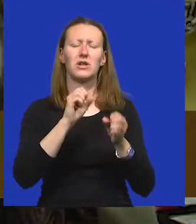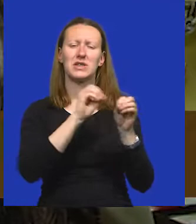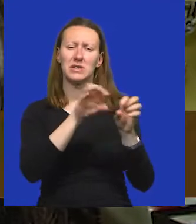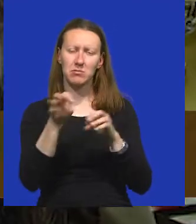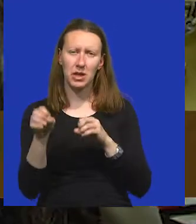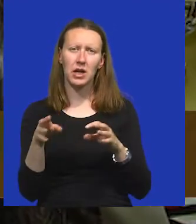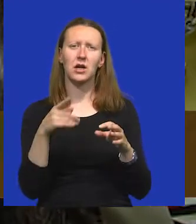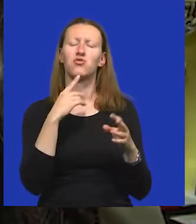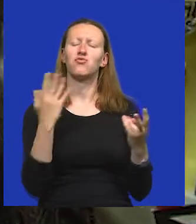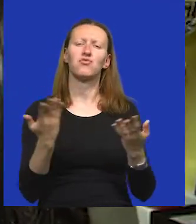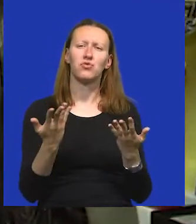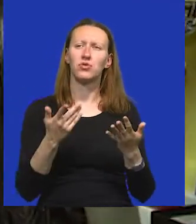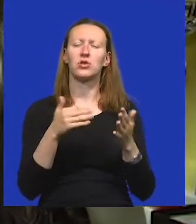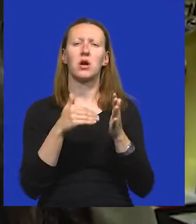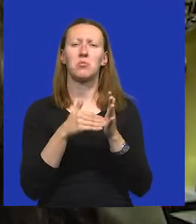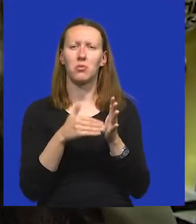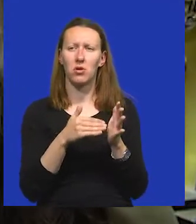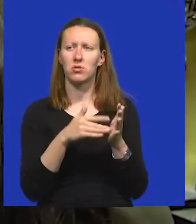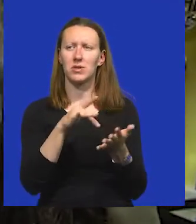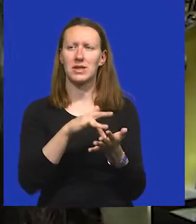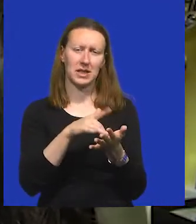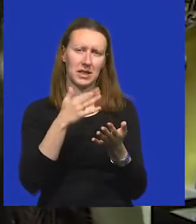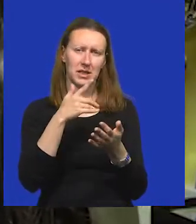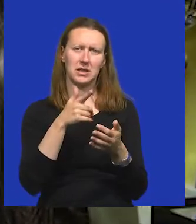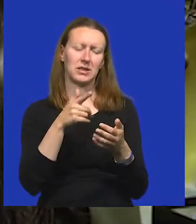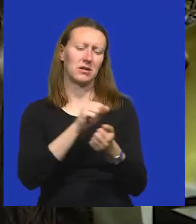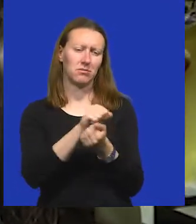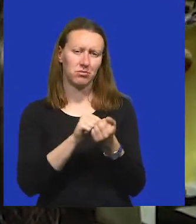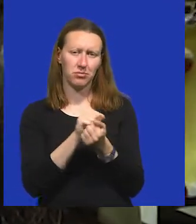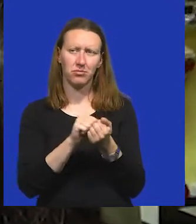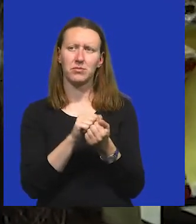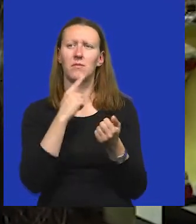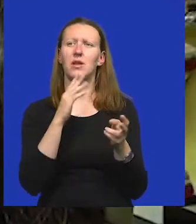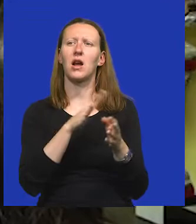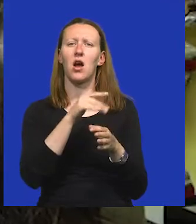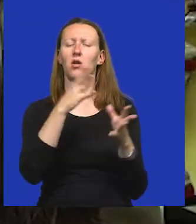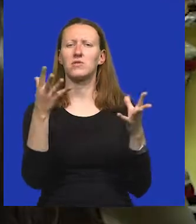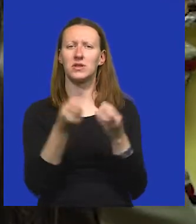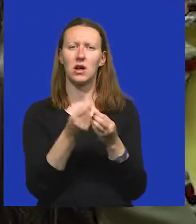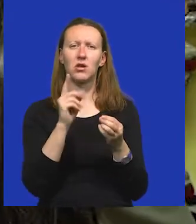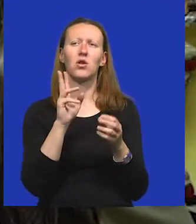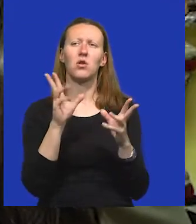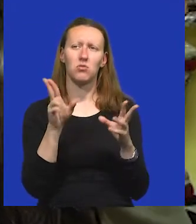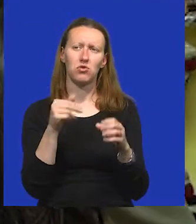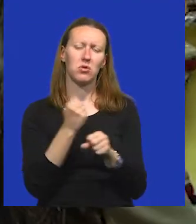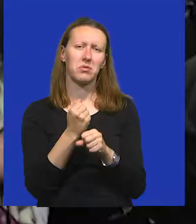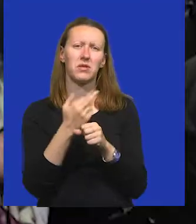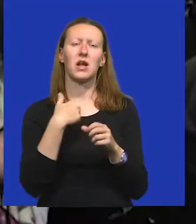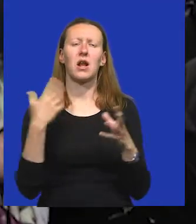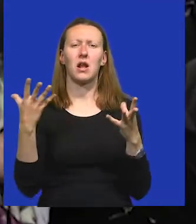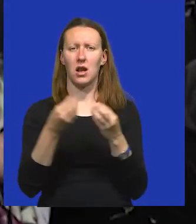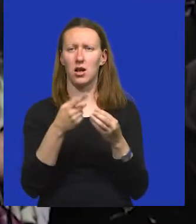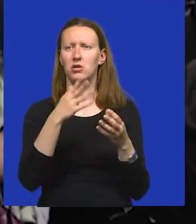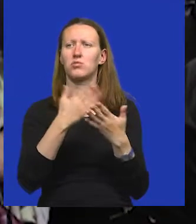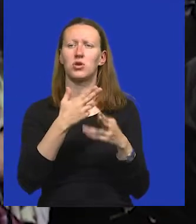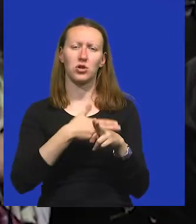si devono differenziare i rifiuti, a cosa servirà il centro di riciclaggio e come tutti assieme possiamo fare che il